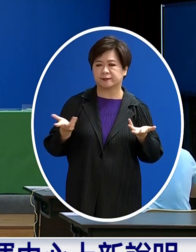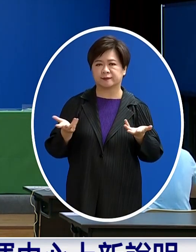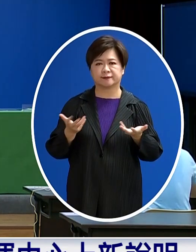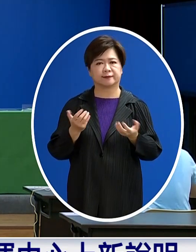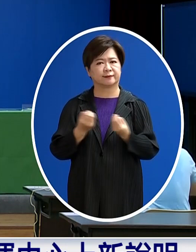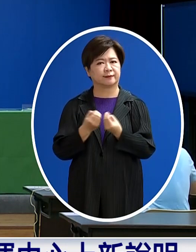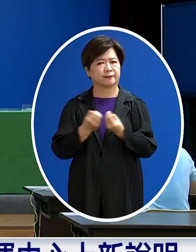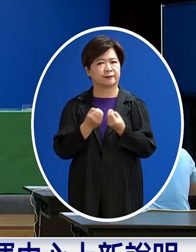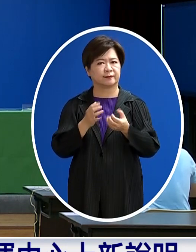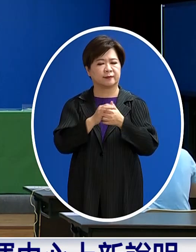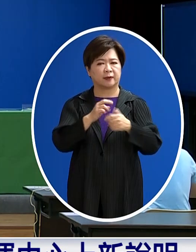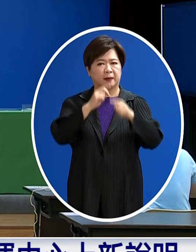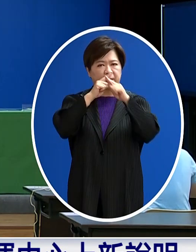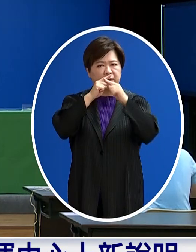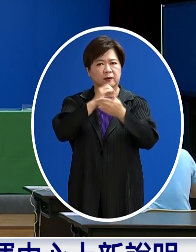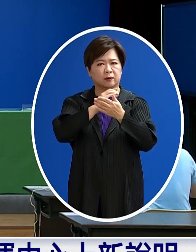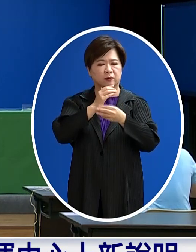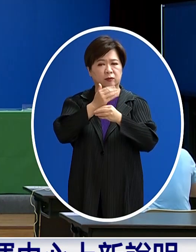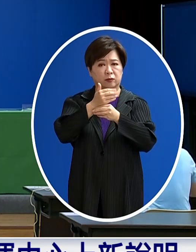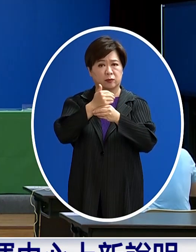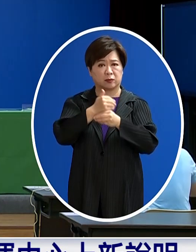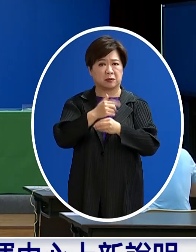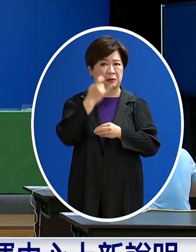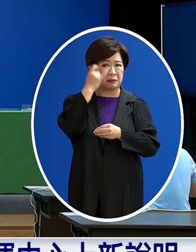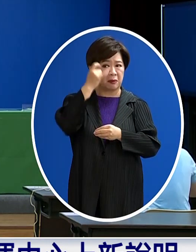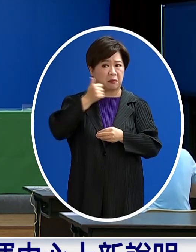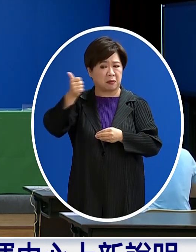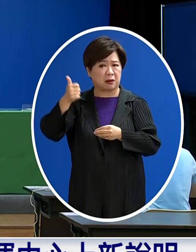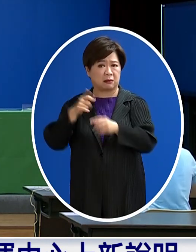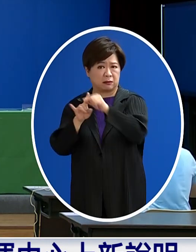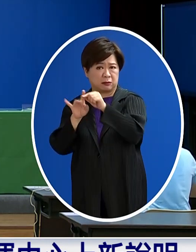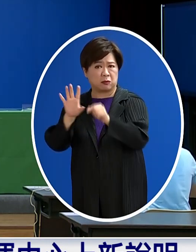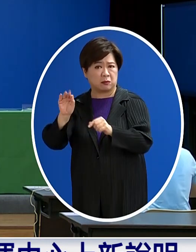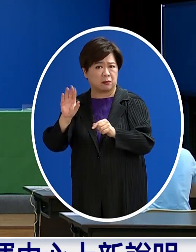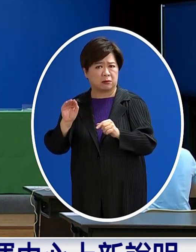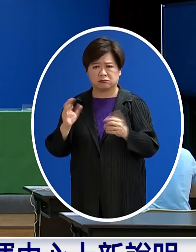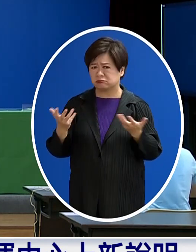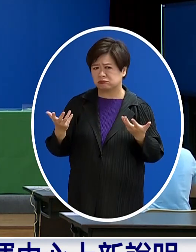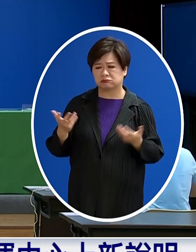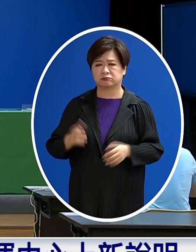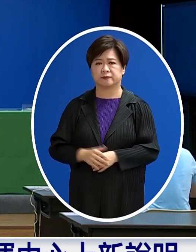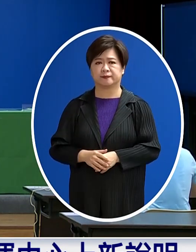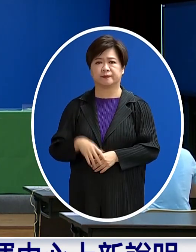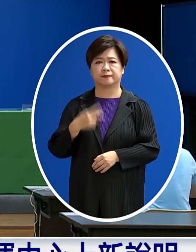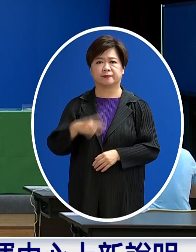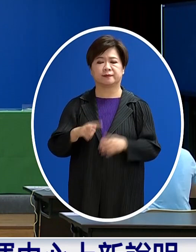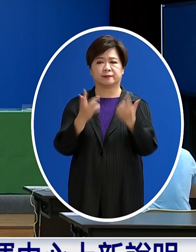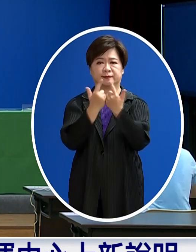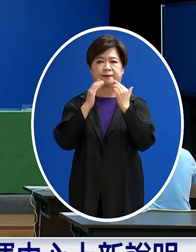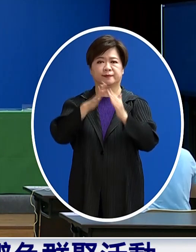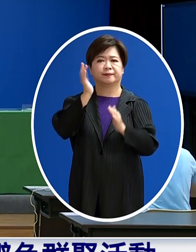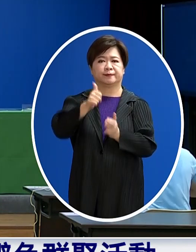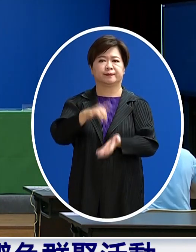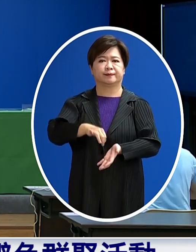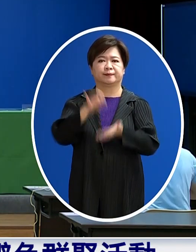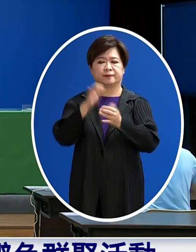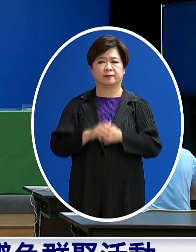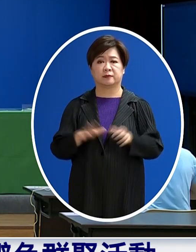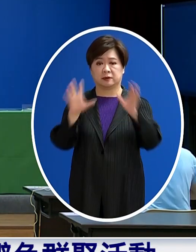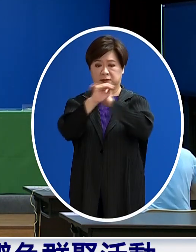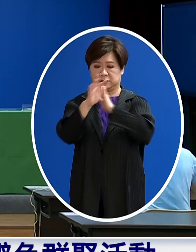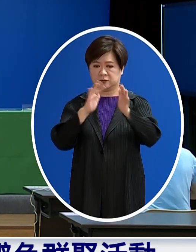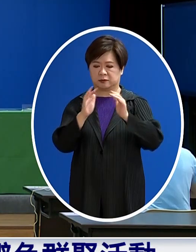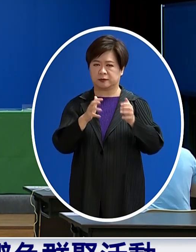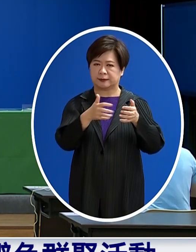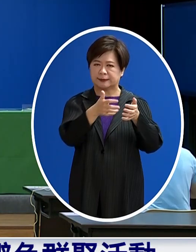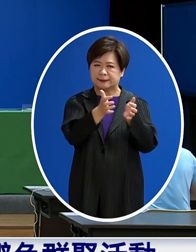鲁的阿嬷他有没有去过台中这样子。那另外想要请问的是，台北市长柯文哲有提到说夜市可能要部